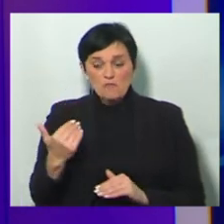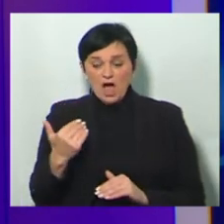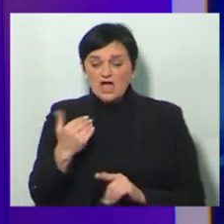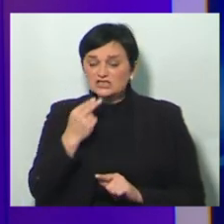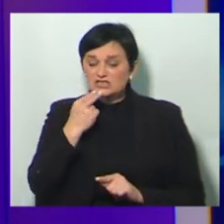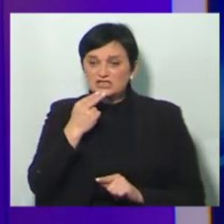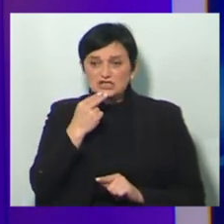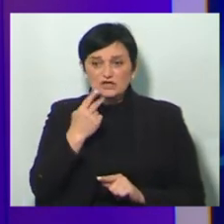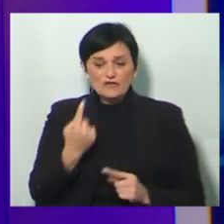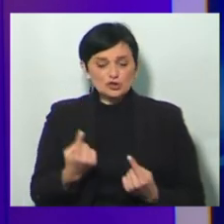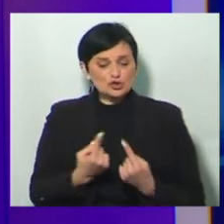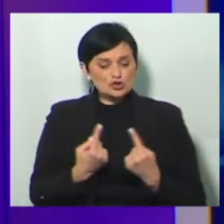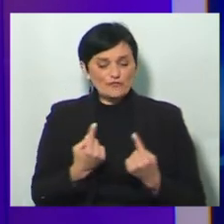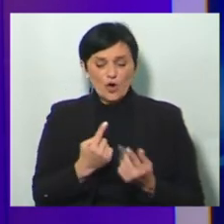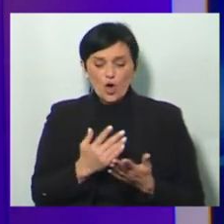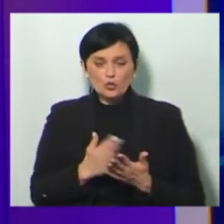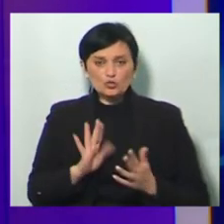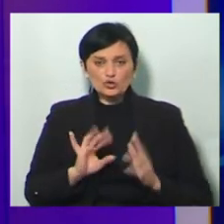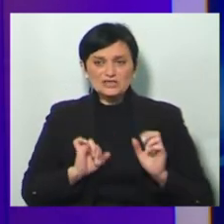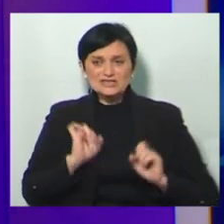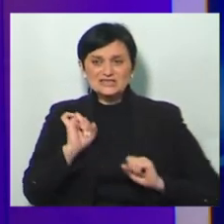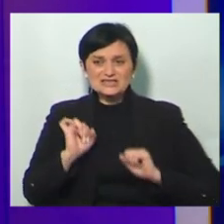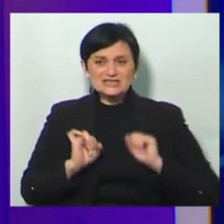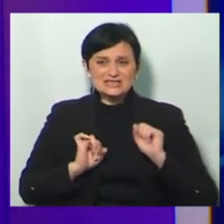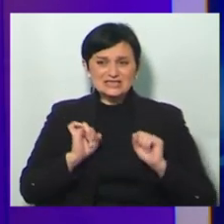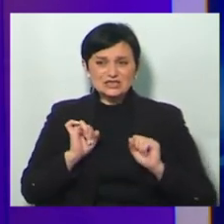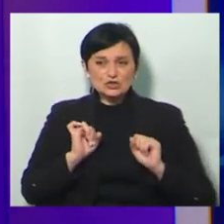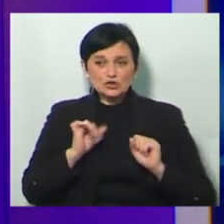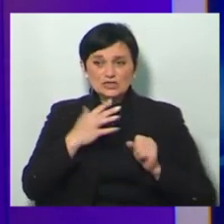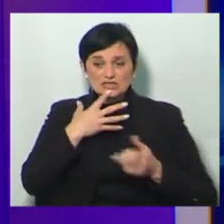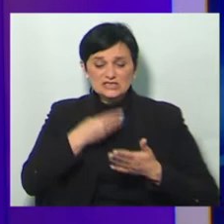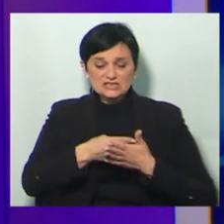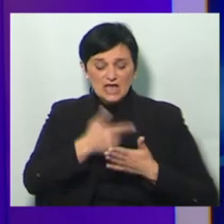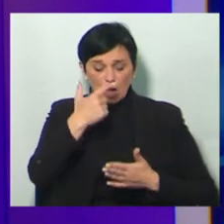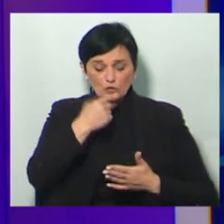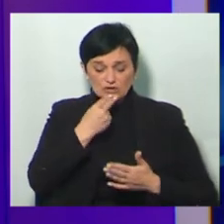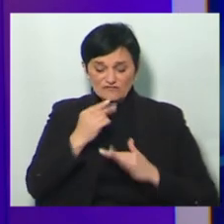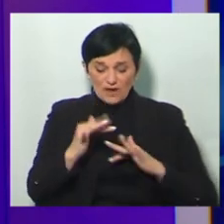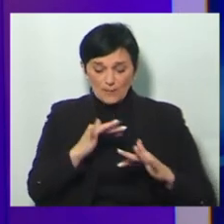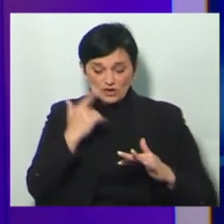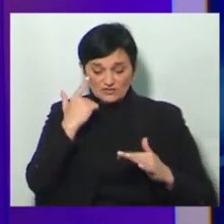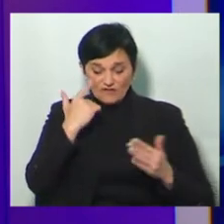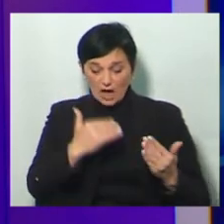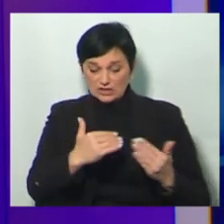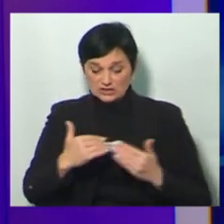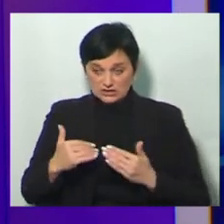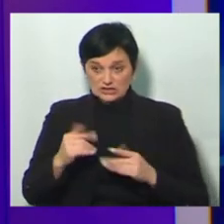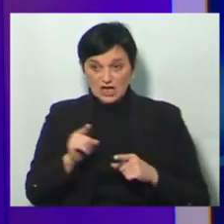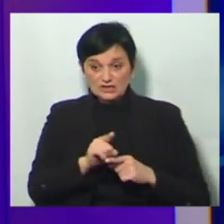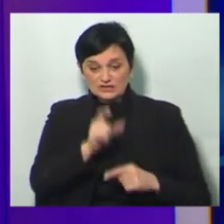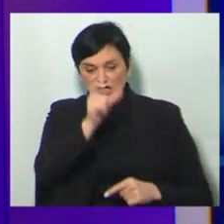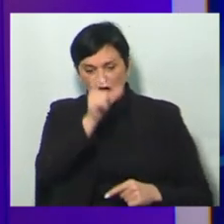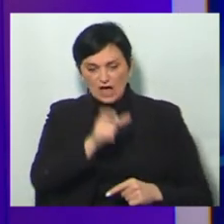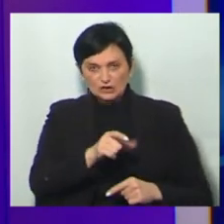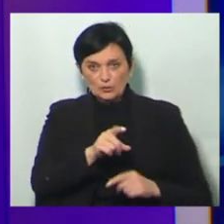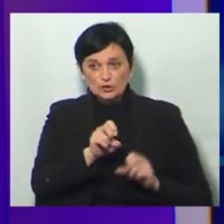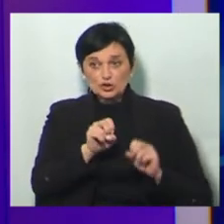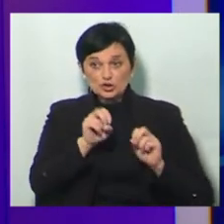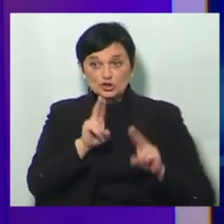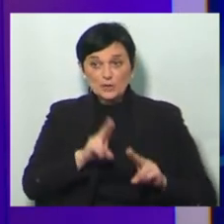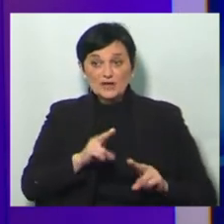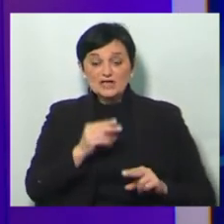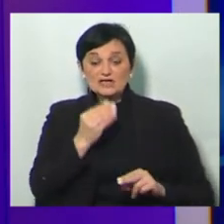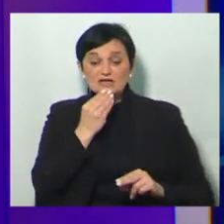არ არის ჩვეული და ცდილობენ თვალს მოარიდონ საკუთარი კვების პროცესი. Ასეთ შემთხვევაში ადამიანი შეგნებულად მიდის